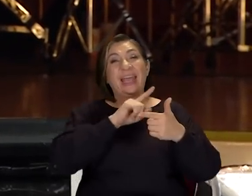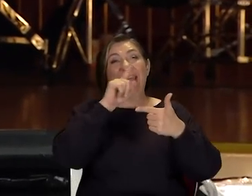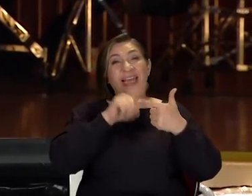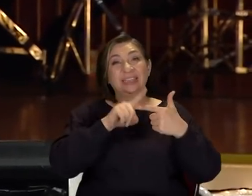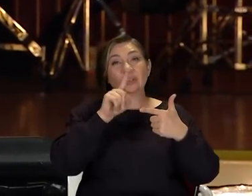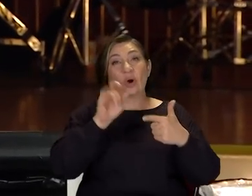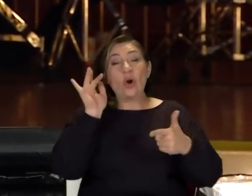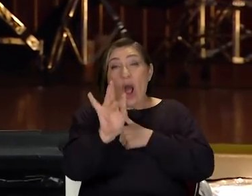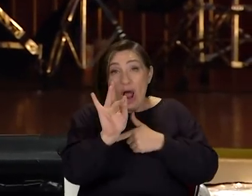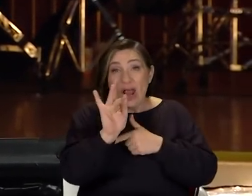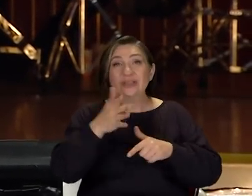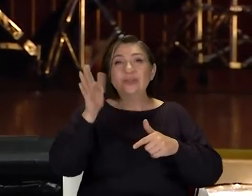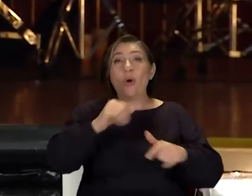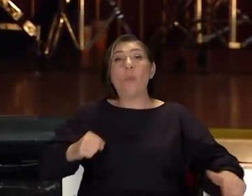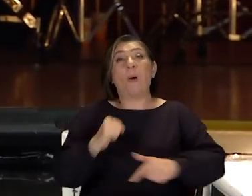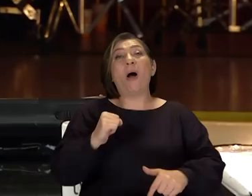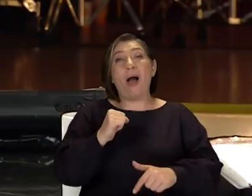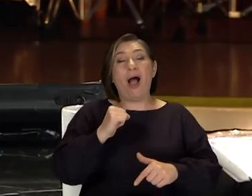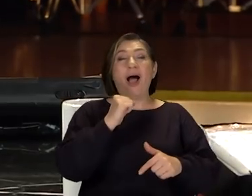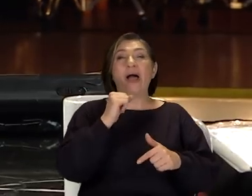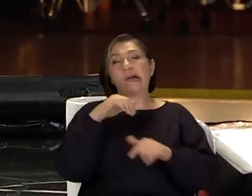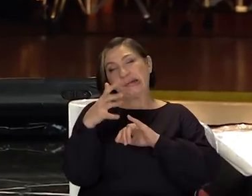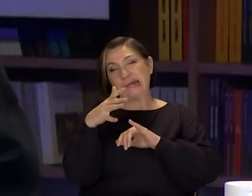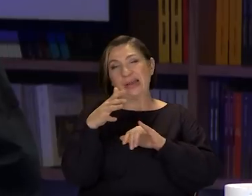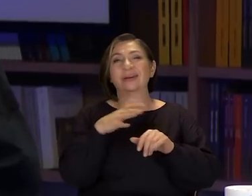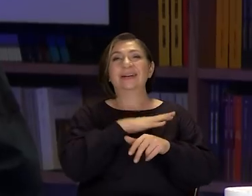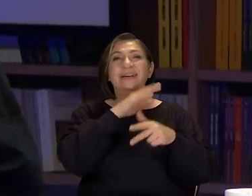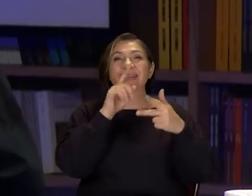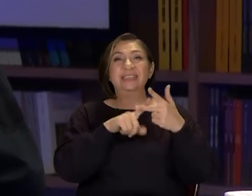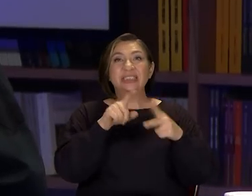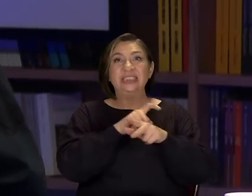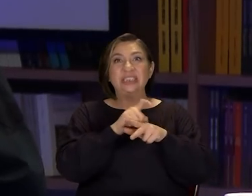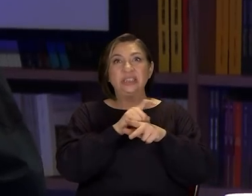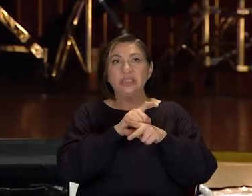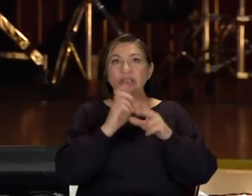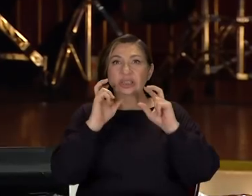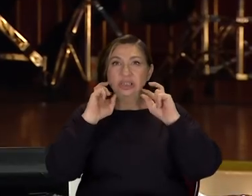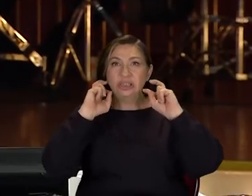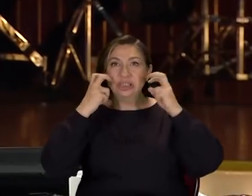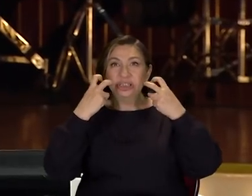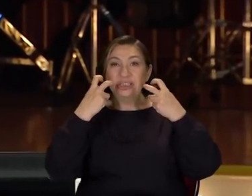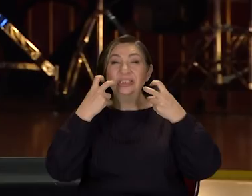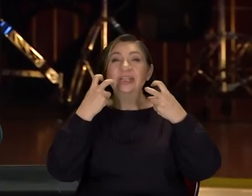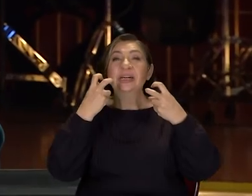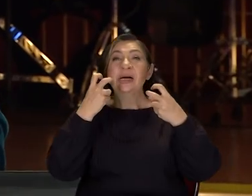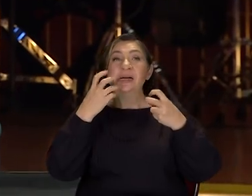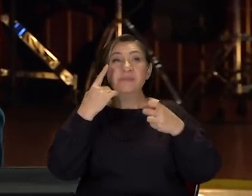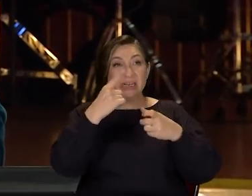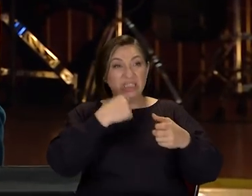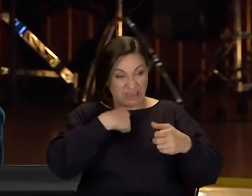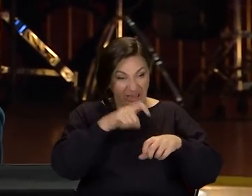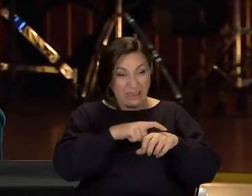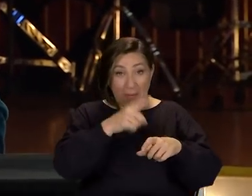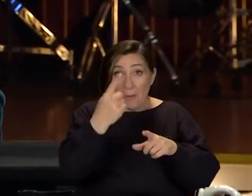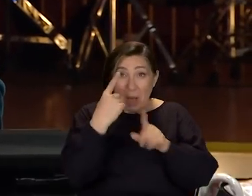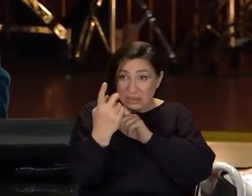anda gol yiyorsun ya da yumruğu yiyorsun, yamuluyorsun, sinirleniyorsun. Sinirlenince bak sinirlendin